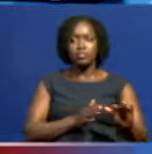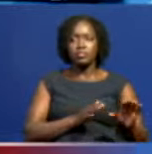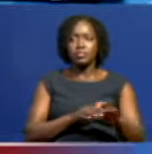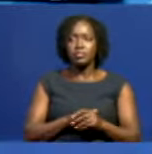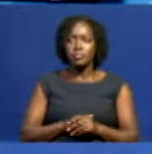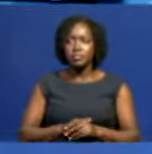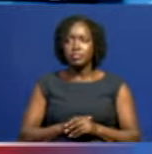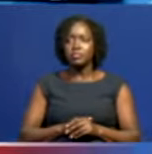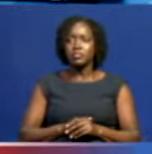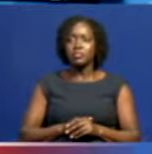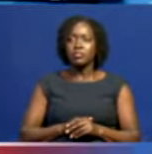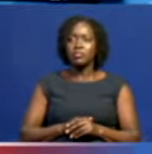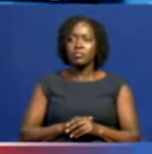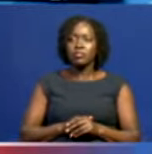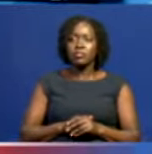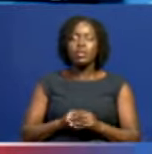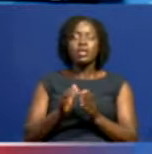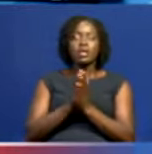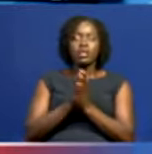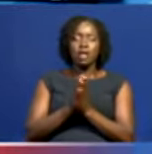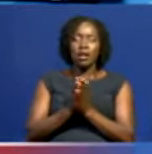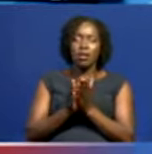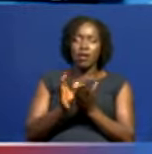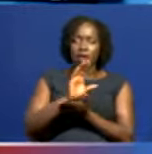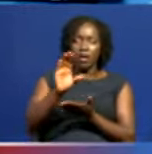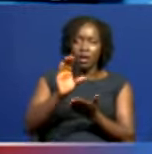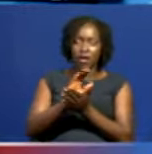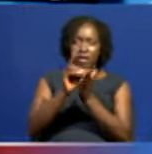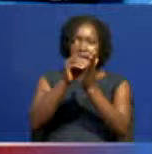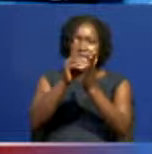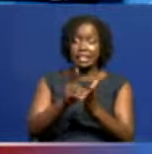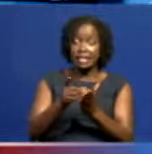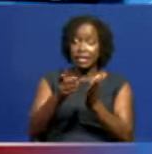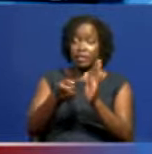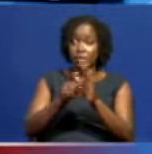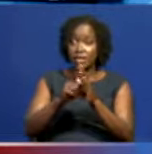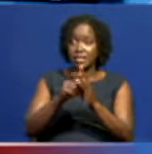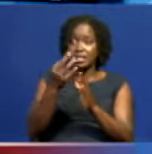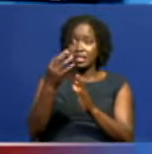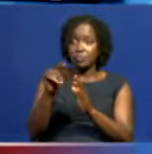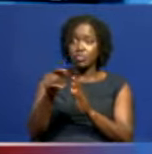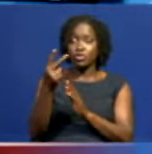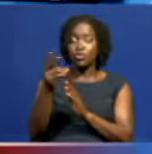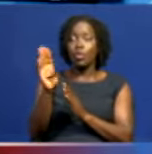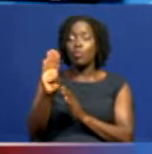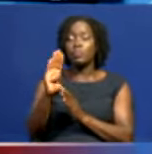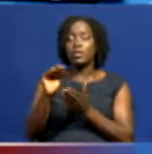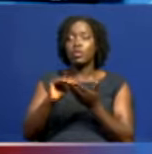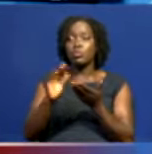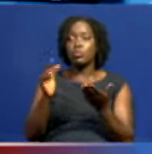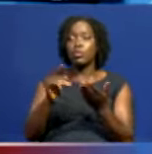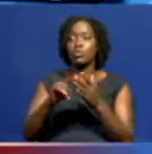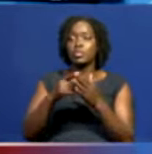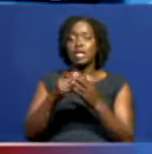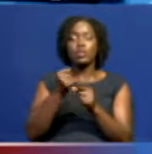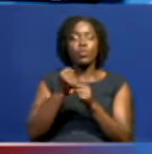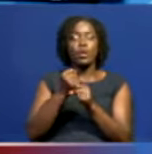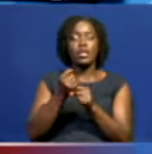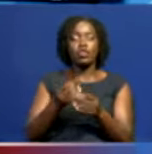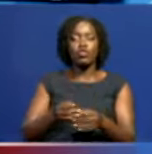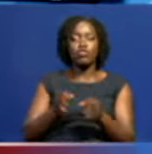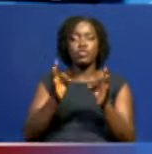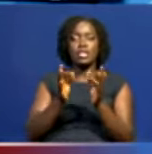Kwingineko ni kwa kituo cha ukusanyaji takwimu kilichokwama Naivasha kinahitaji shilingi bilioni 3.2 zaidi ndipo kianze kuhudumu kikamilifu,